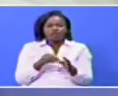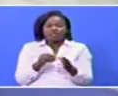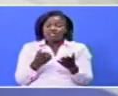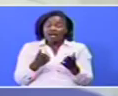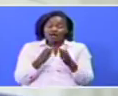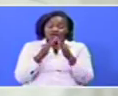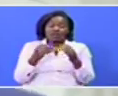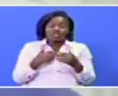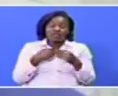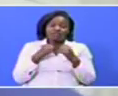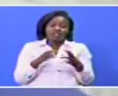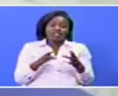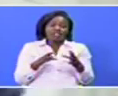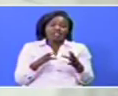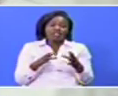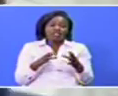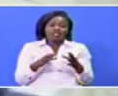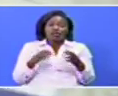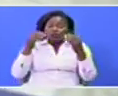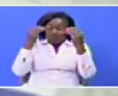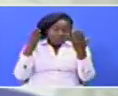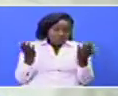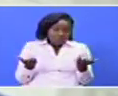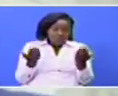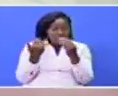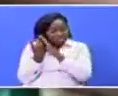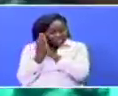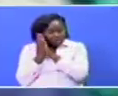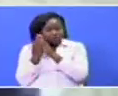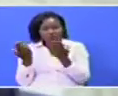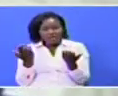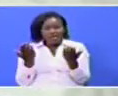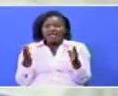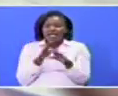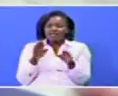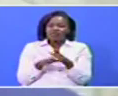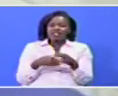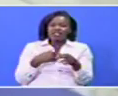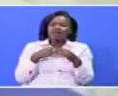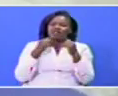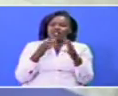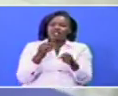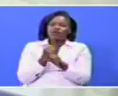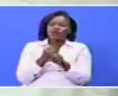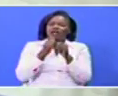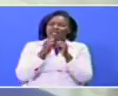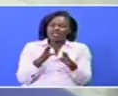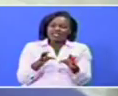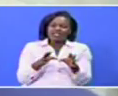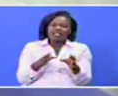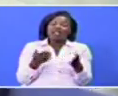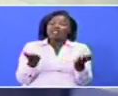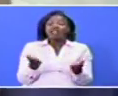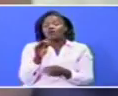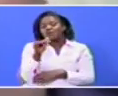makao, watoto tuko nje stranded, hatuna wa kulala. Vitu yetu yote hatuna, hakuna kufanya hata kazi, hakuna kutoka. Tunauliza